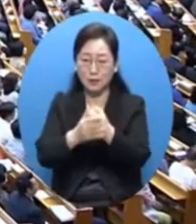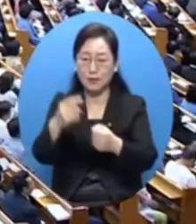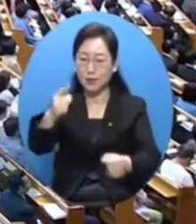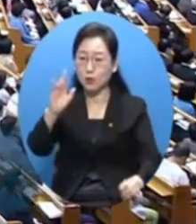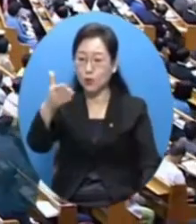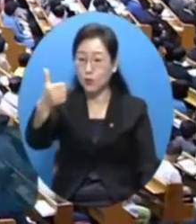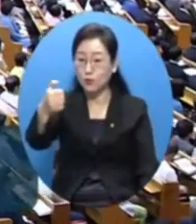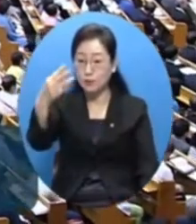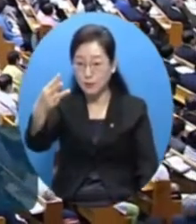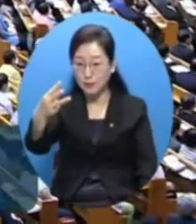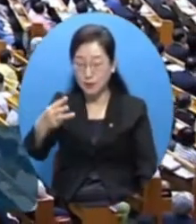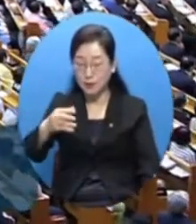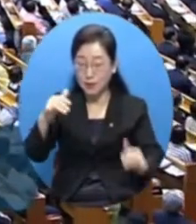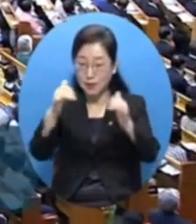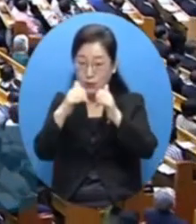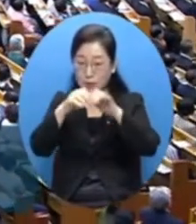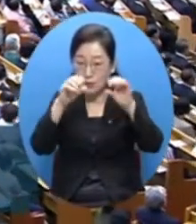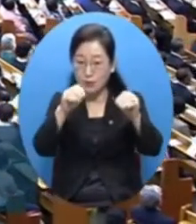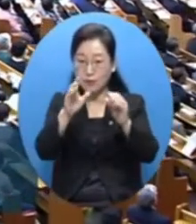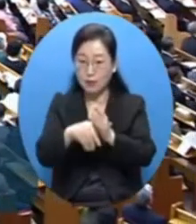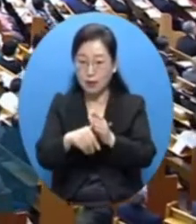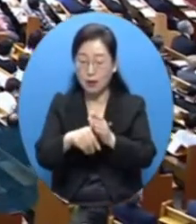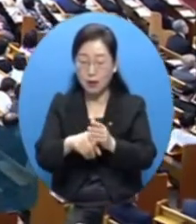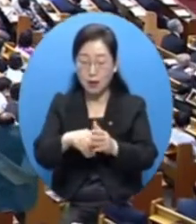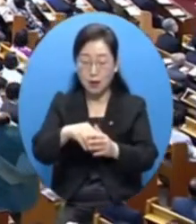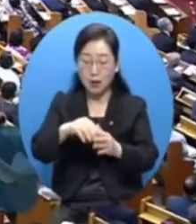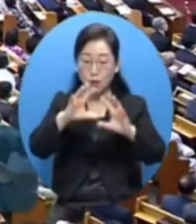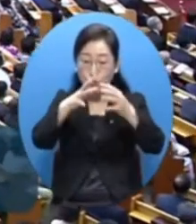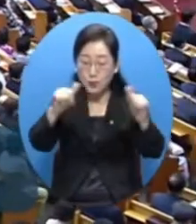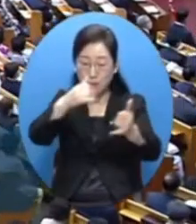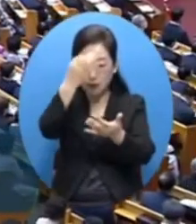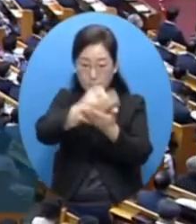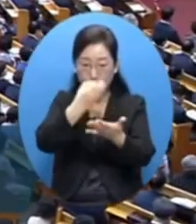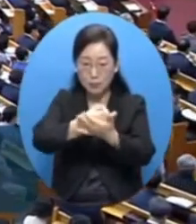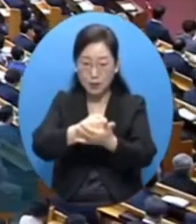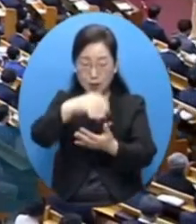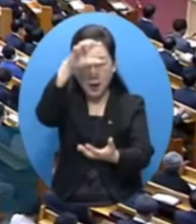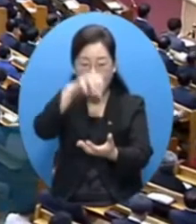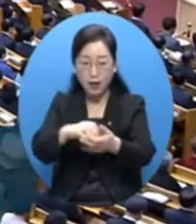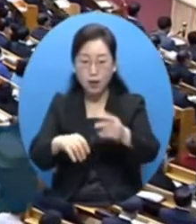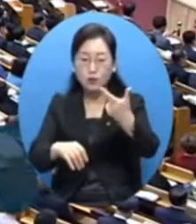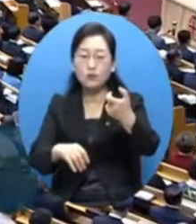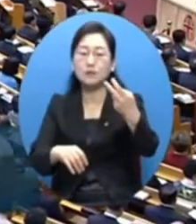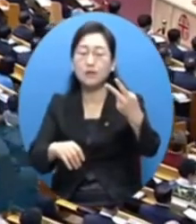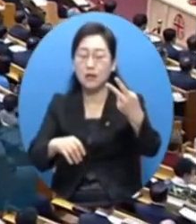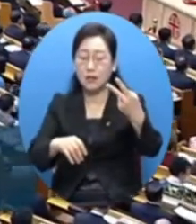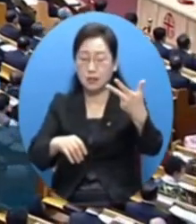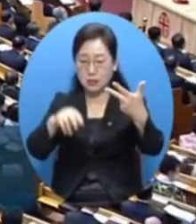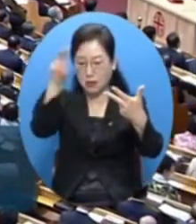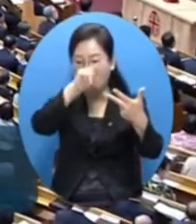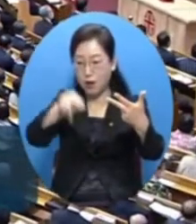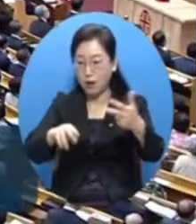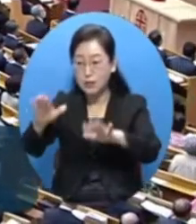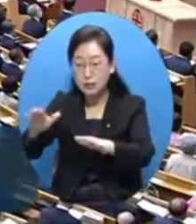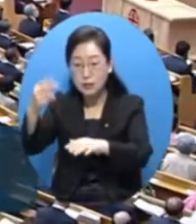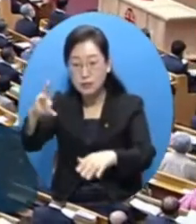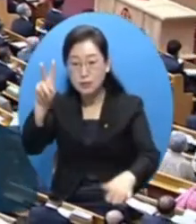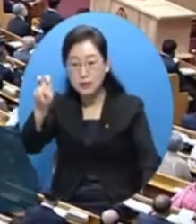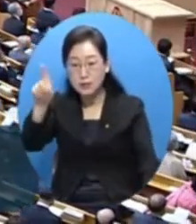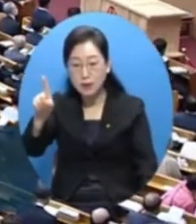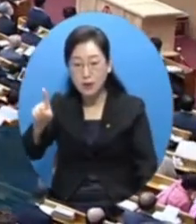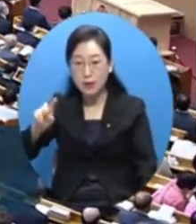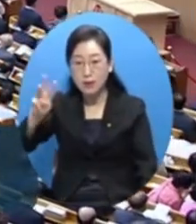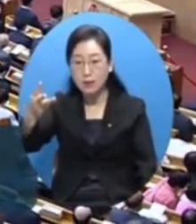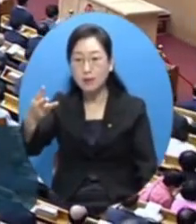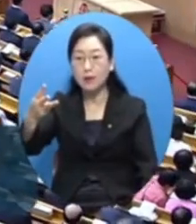마쳤을 때 국민 총소득이 67달러였는데 2021년도 34,980달러가 되어서